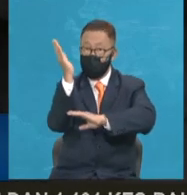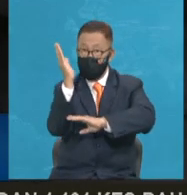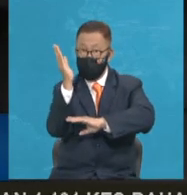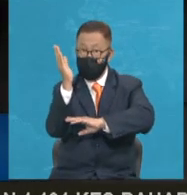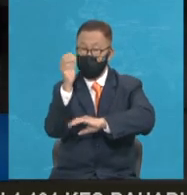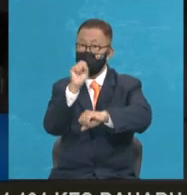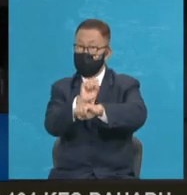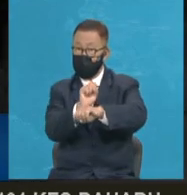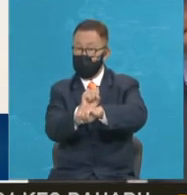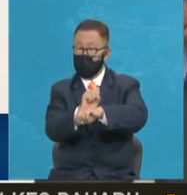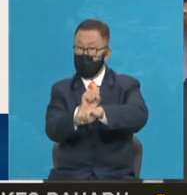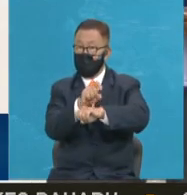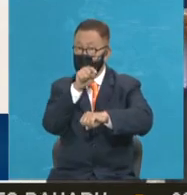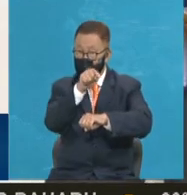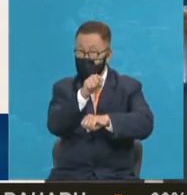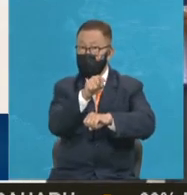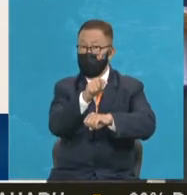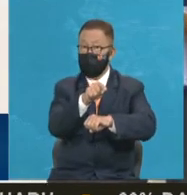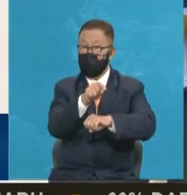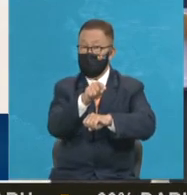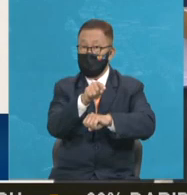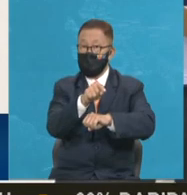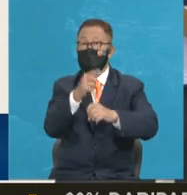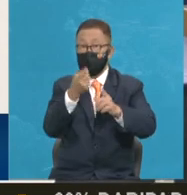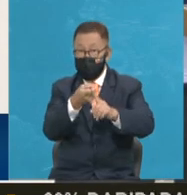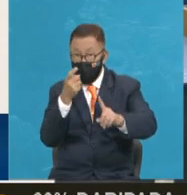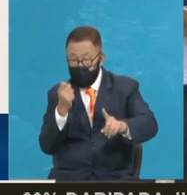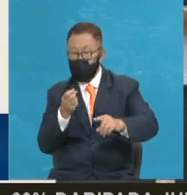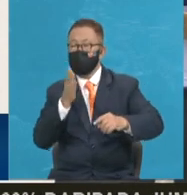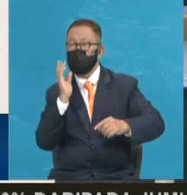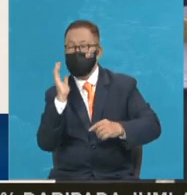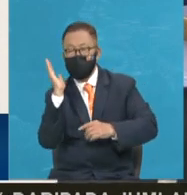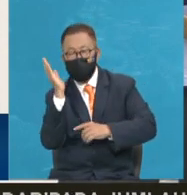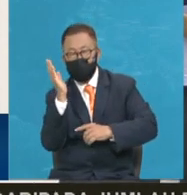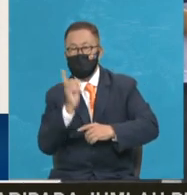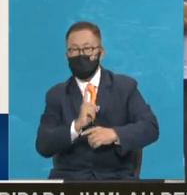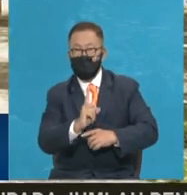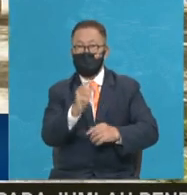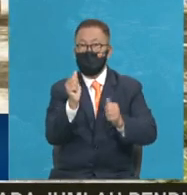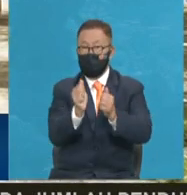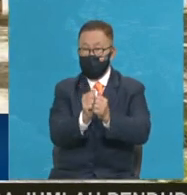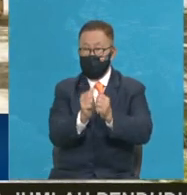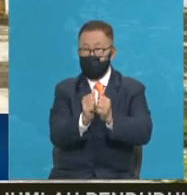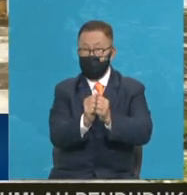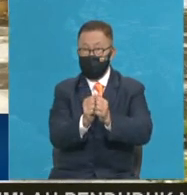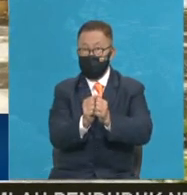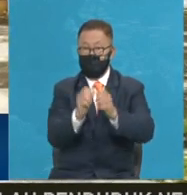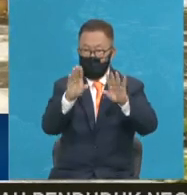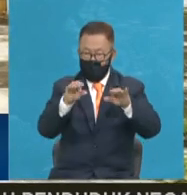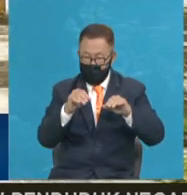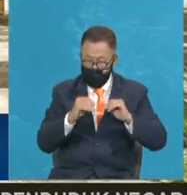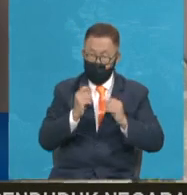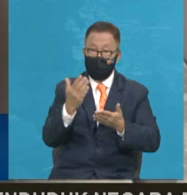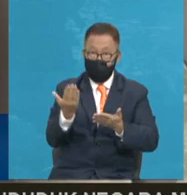Project Fathul barraqah merupakan salah satu usaha pusat dakwah islamiyah dengan kerjasama persatuan persatuan mualaf